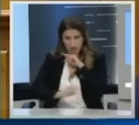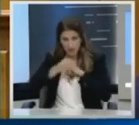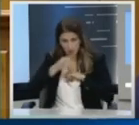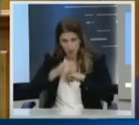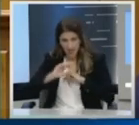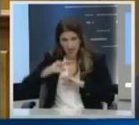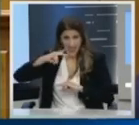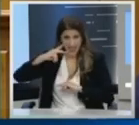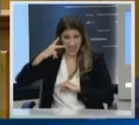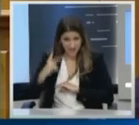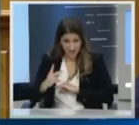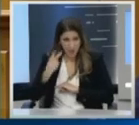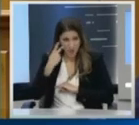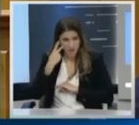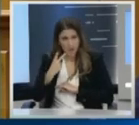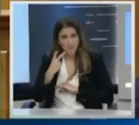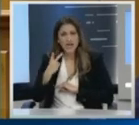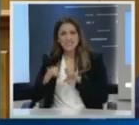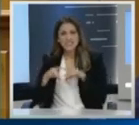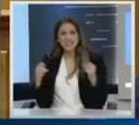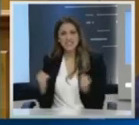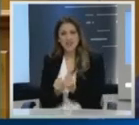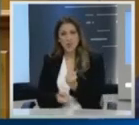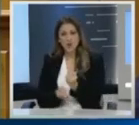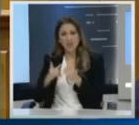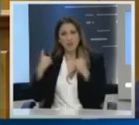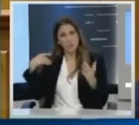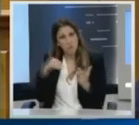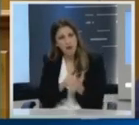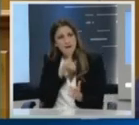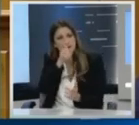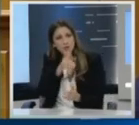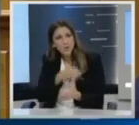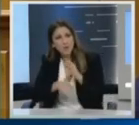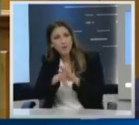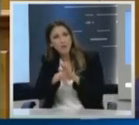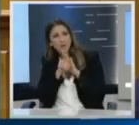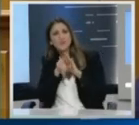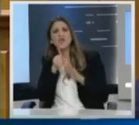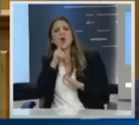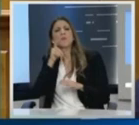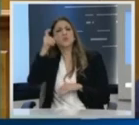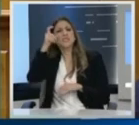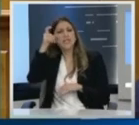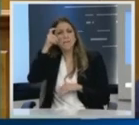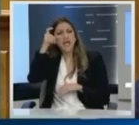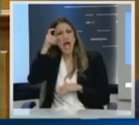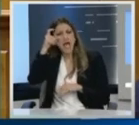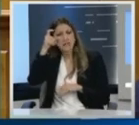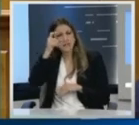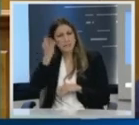στο συνεδριό σας. Αλλά εκεί πήγατε και ένα σκαλί παρακάτω. μετά τον κύριο Σαμαρά, ο οποίος